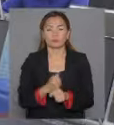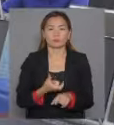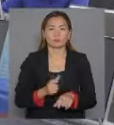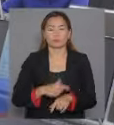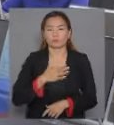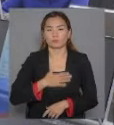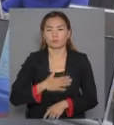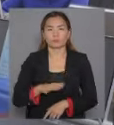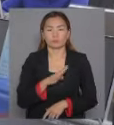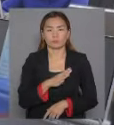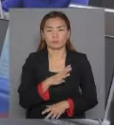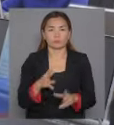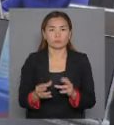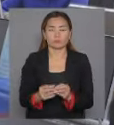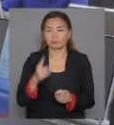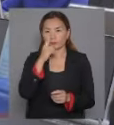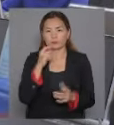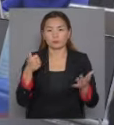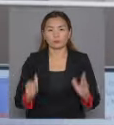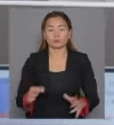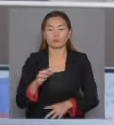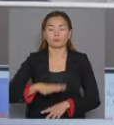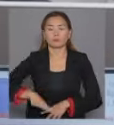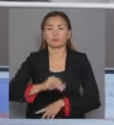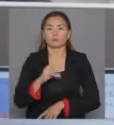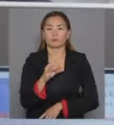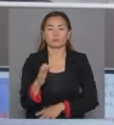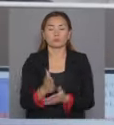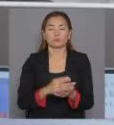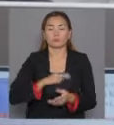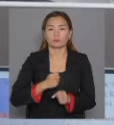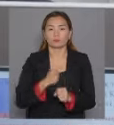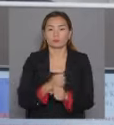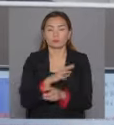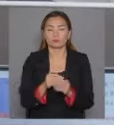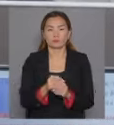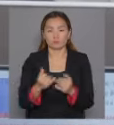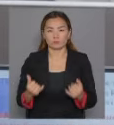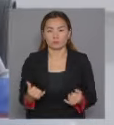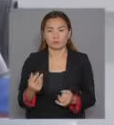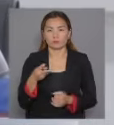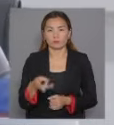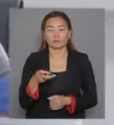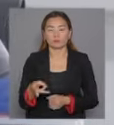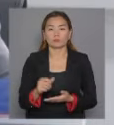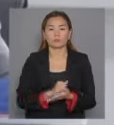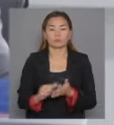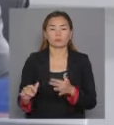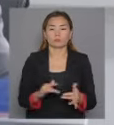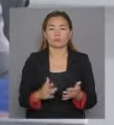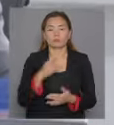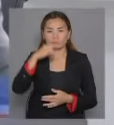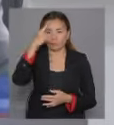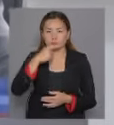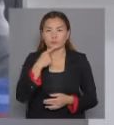төмен көрсеткіш көрсетіп отыр. Биылғы 6 айда облыстағы нотариалдық қызмет көрсетушілер бар болғаны 3000-нан аса құжатты қазақ